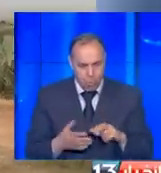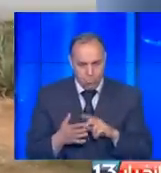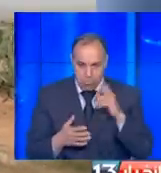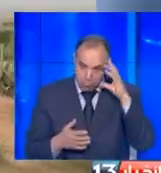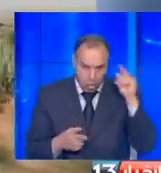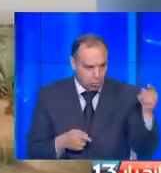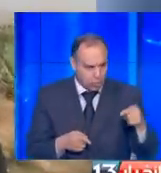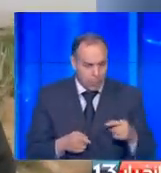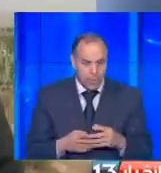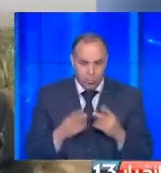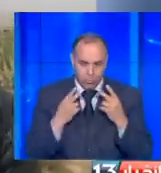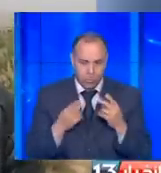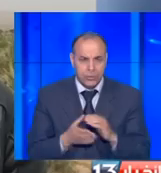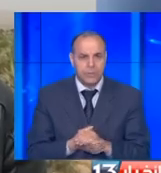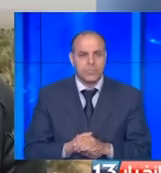باش يشوفوا